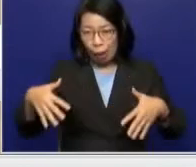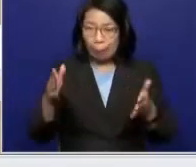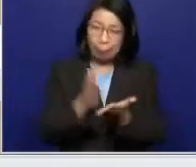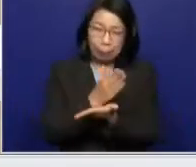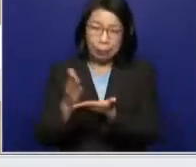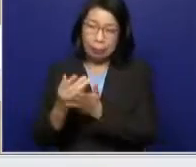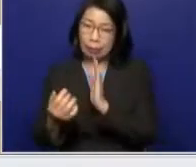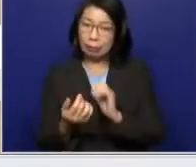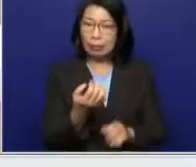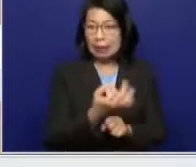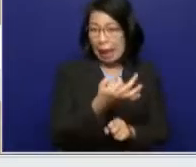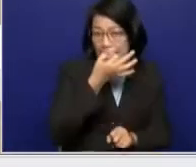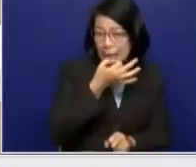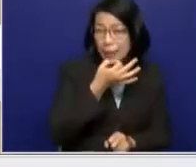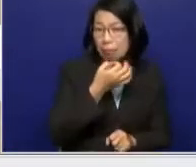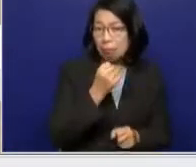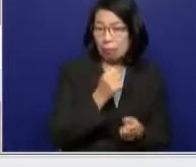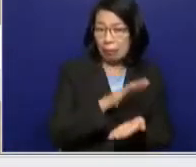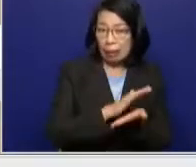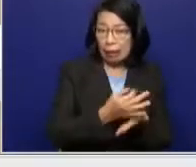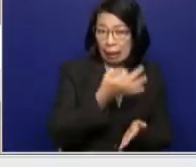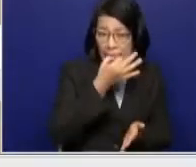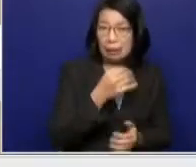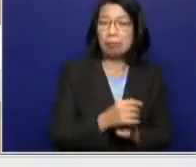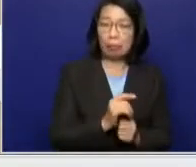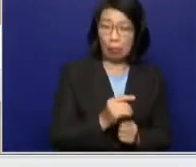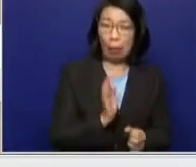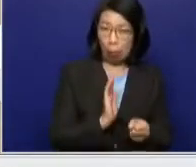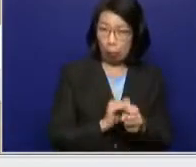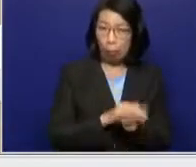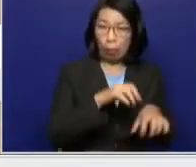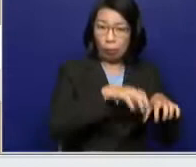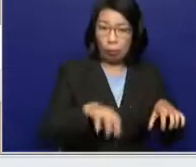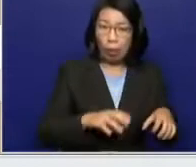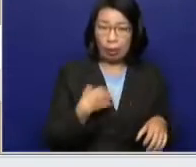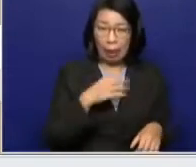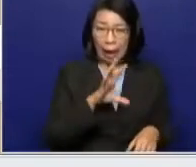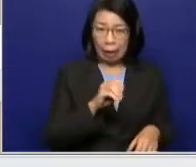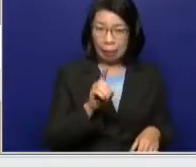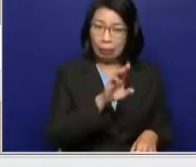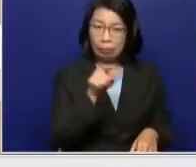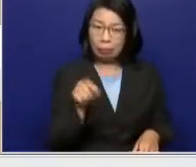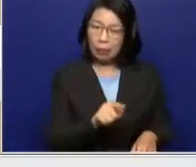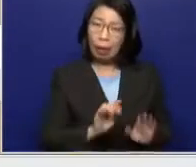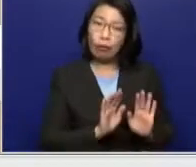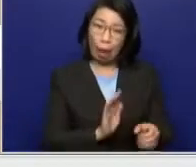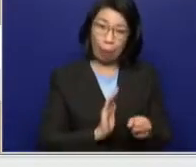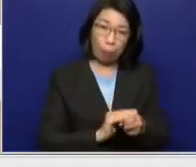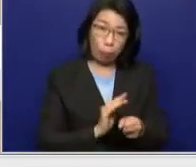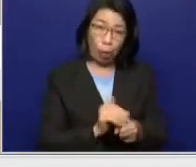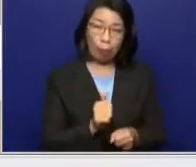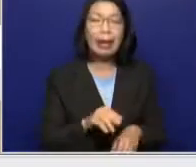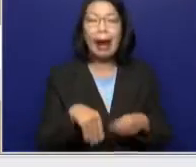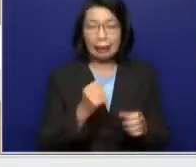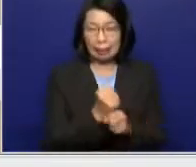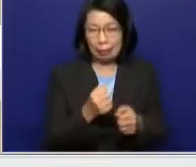อาชีวะรองรับได้เพียงพอไหมนะครับถึง 51% ตามนโยบายรัฐบาลไหมถ้าไม่ถึงก็ทำให้ถึง